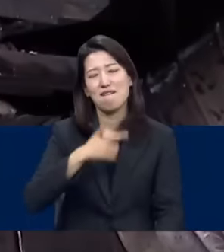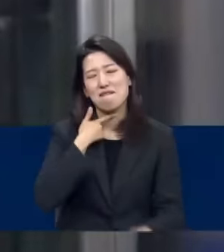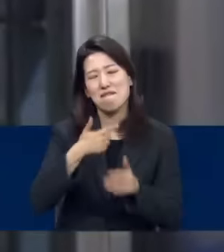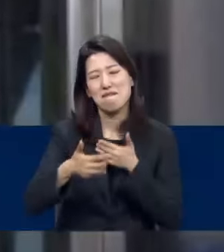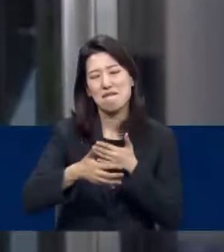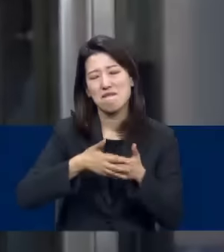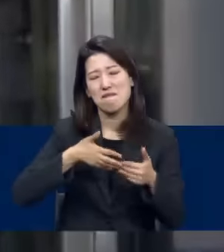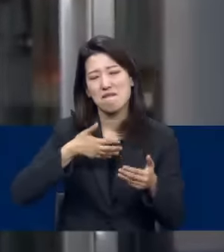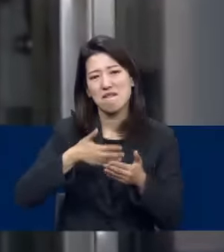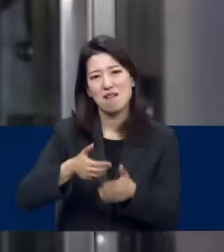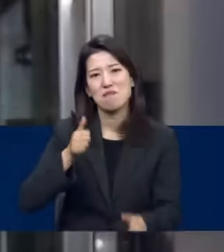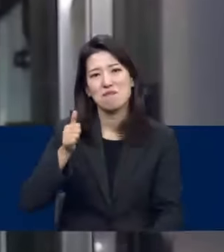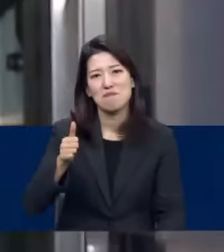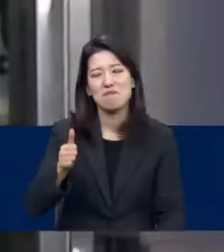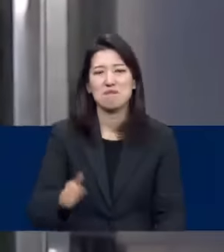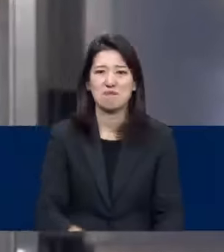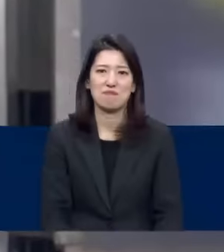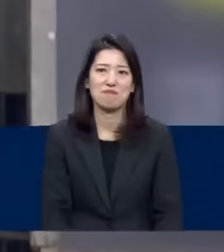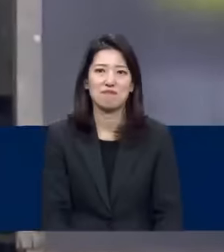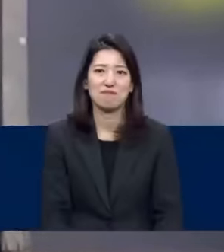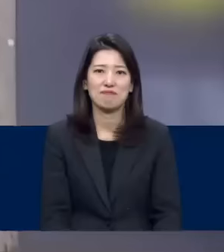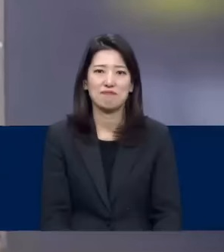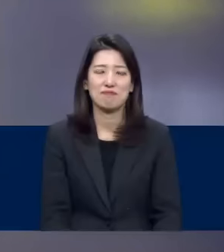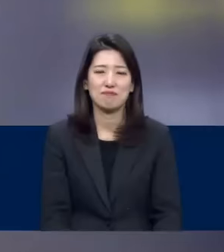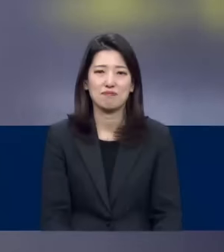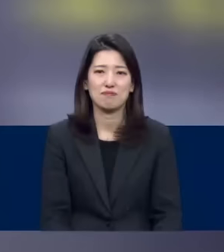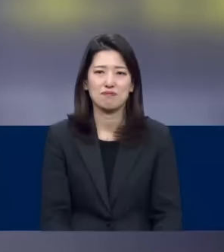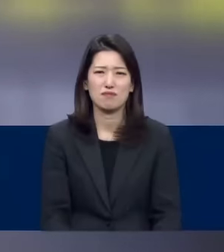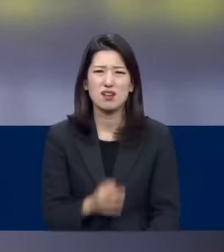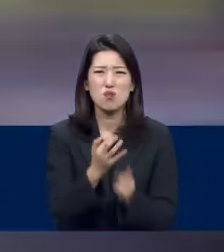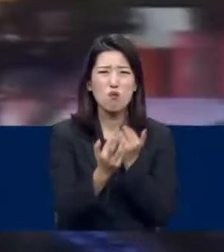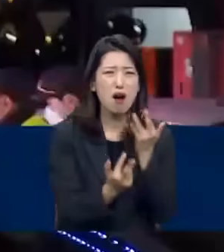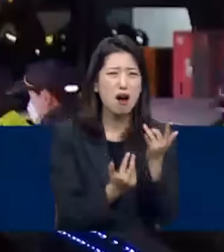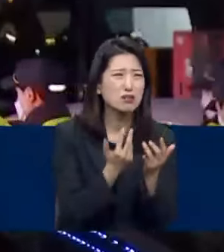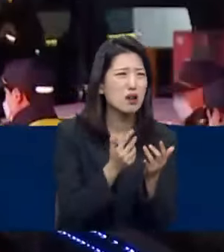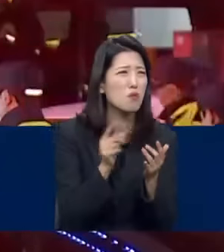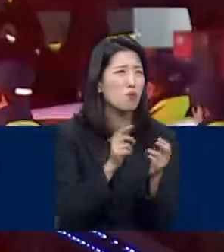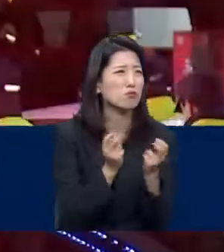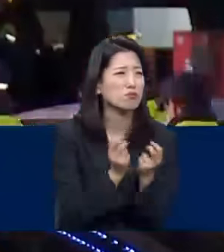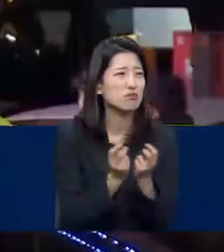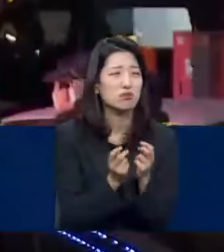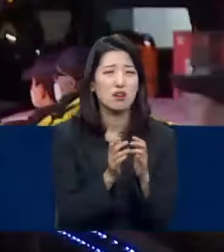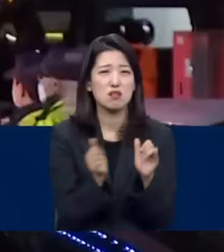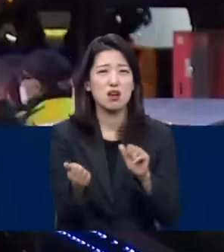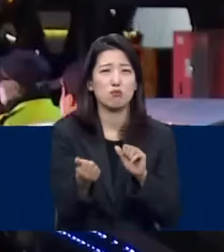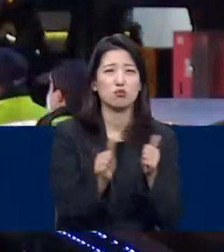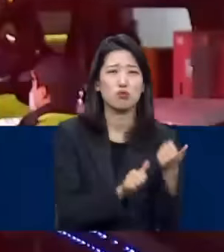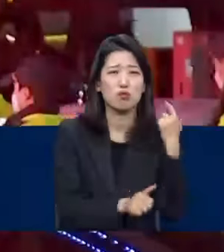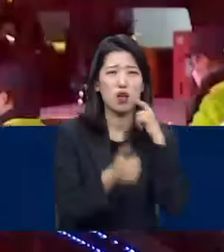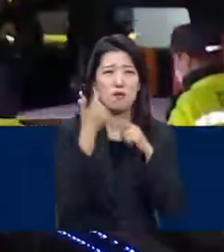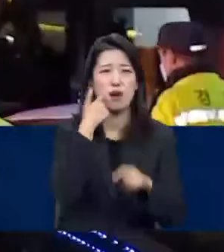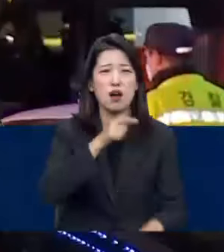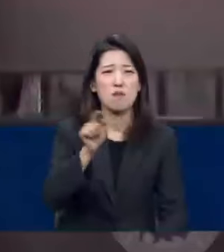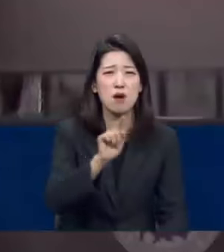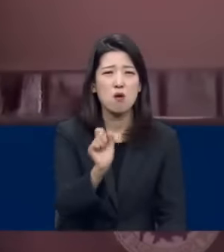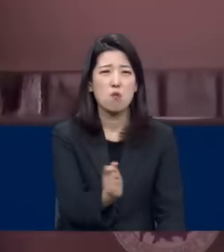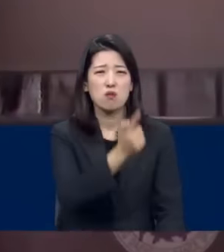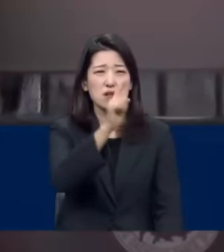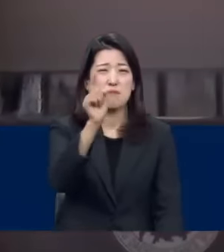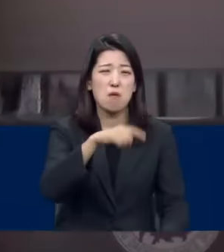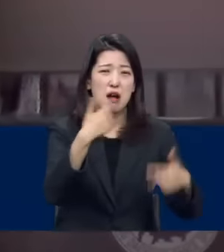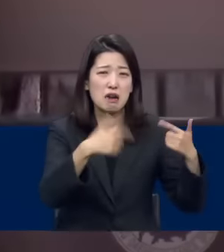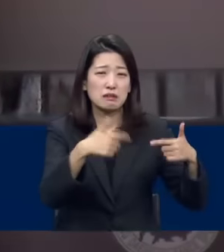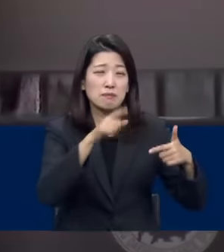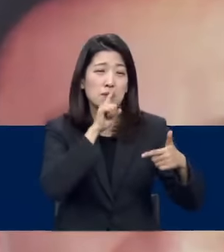이 팀장이었었다라는 거죠. 저희가 항상 화재가 나면 인명피해가 이렇고요. 사고 원인이 이렇고요. 막 이런 얘기만